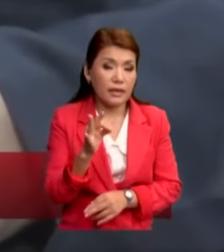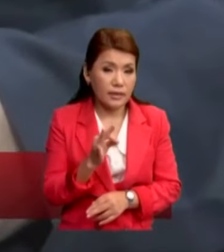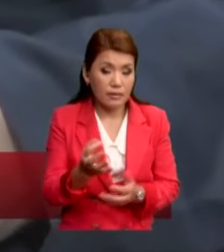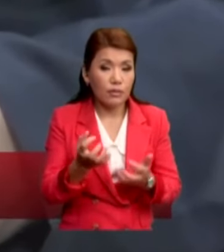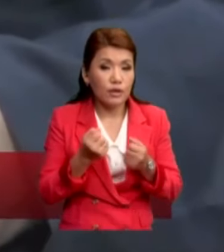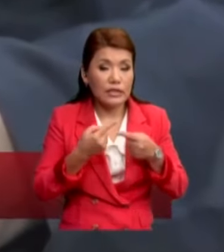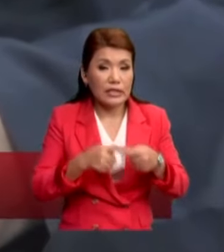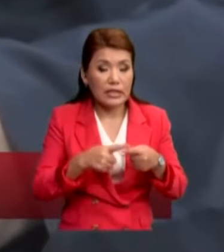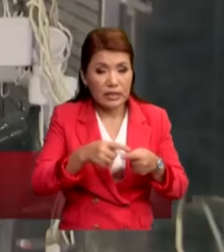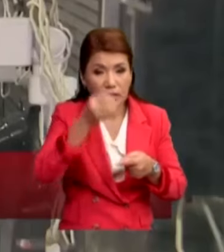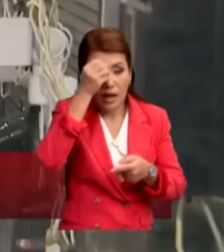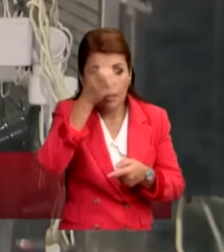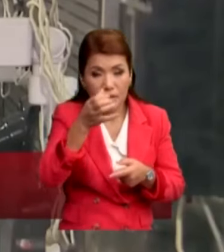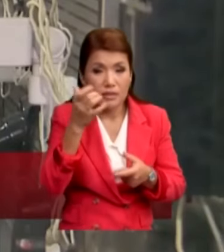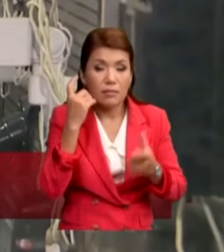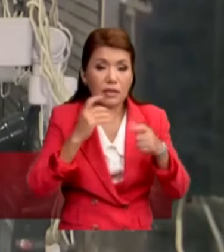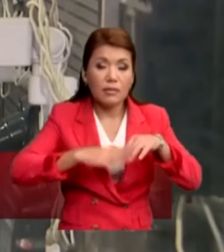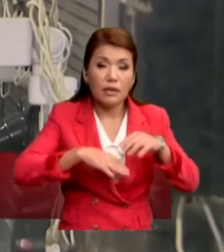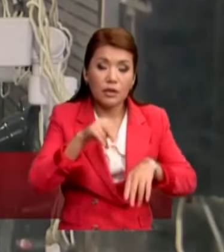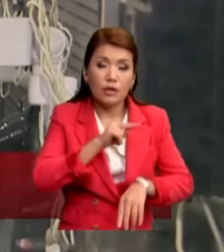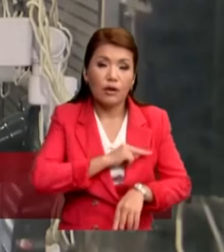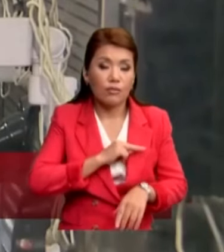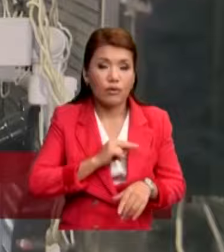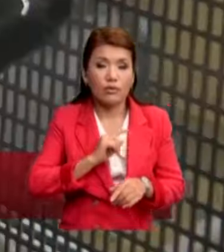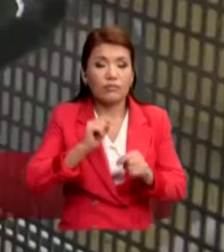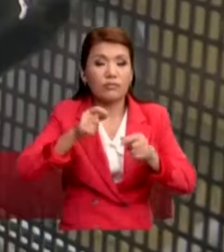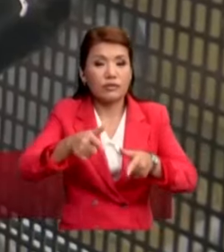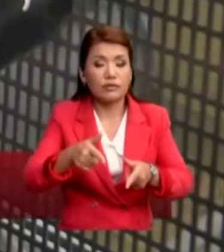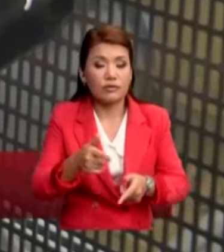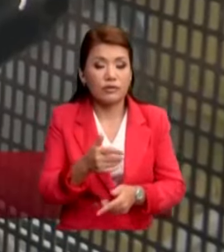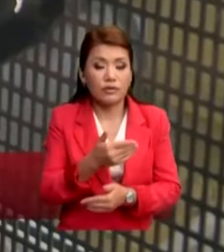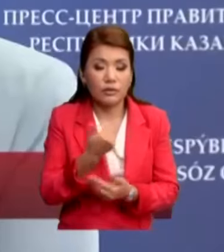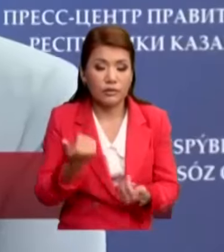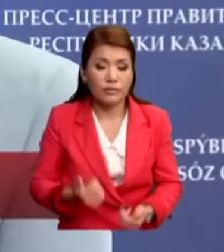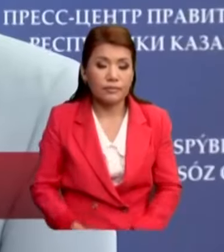получивших техническое образование, по профессии работать не идут.